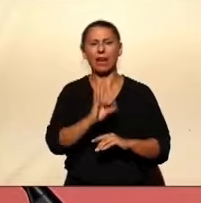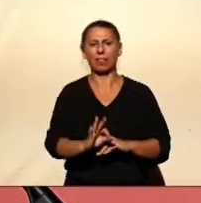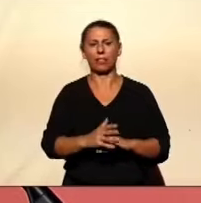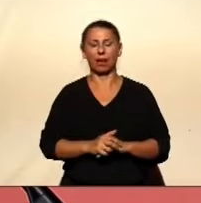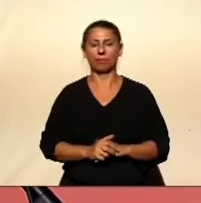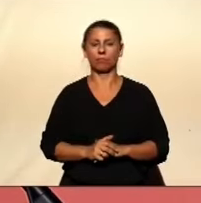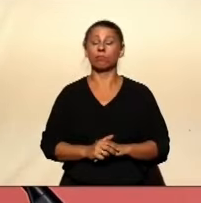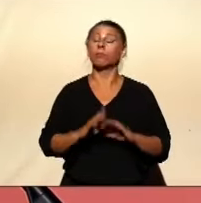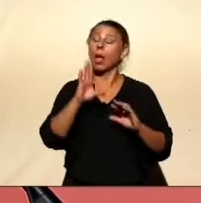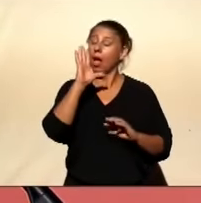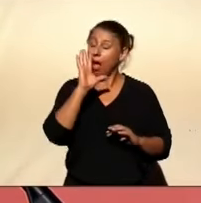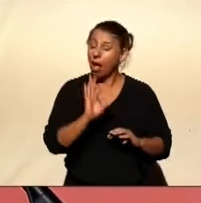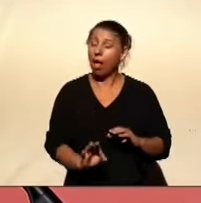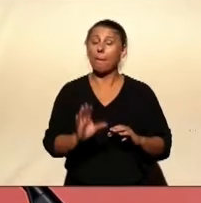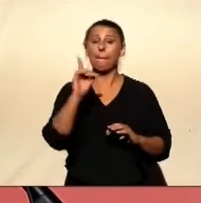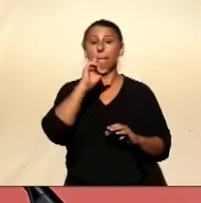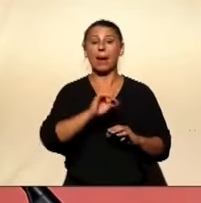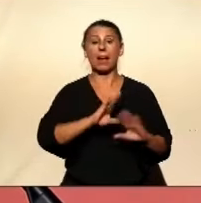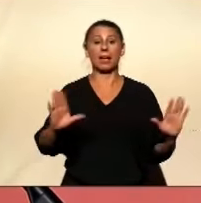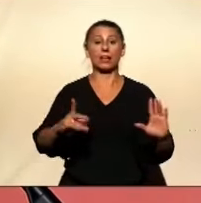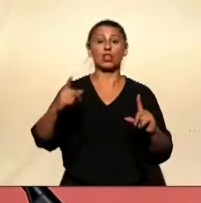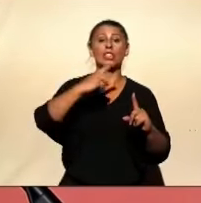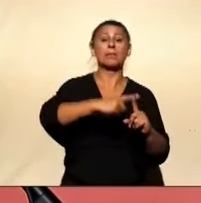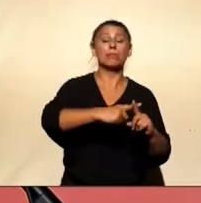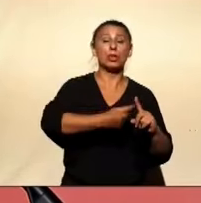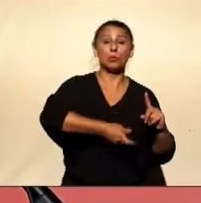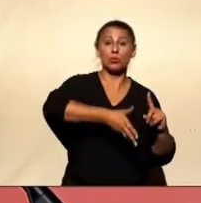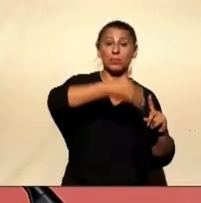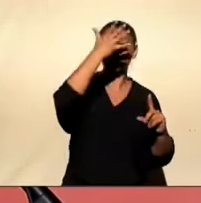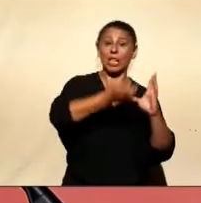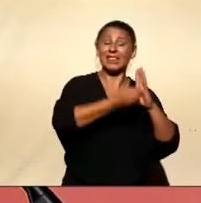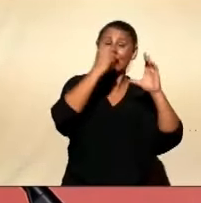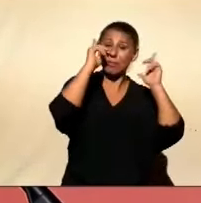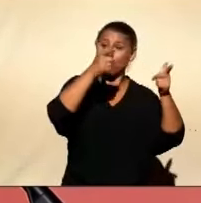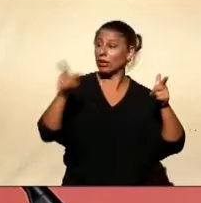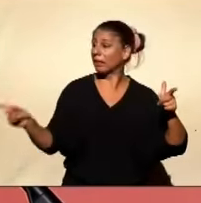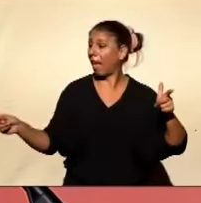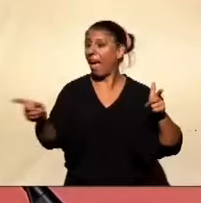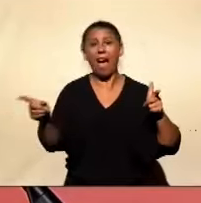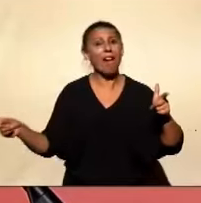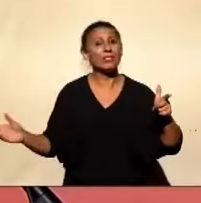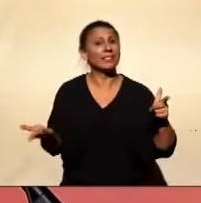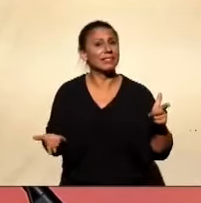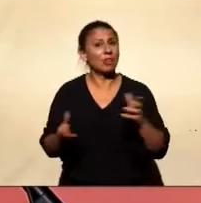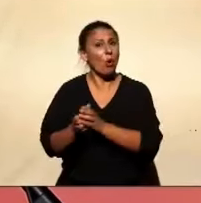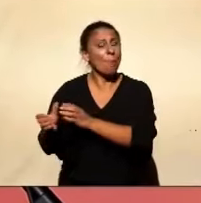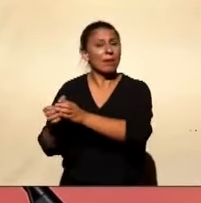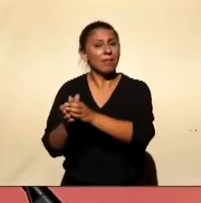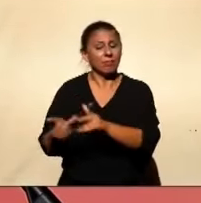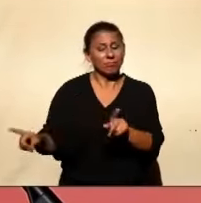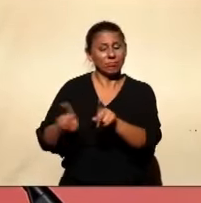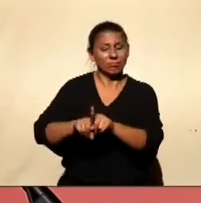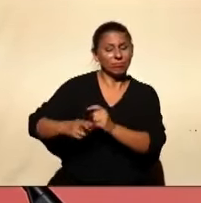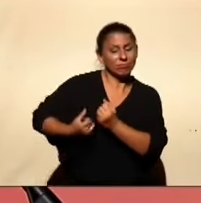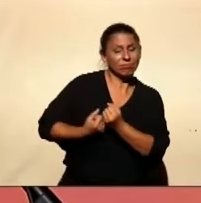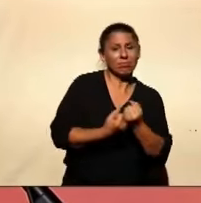Το απαραίτητο συμπλήρωμα του Μητσοτάκη και της Νέας Δημοκρατίας είναι. Η σύμπλευσή του σε